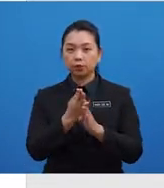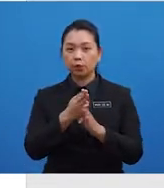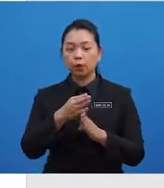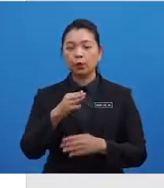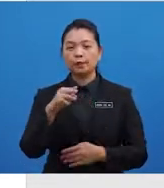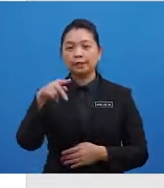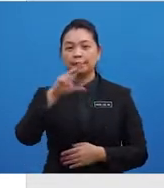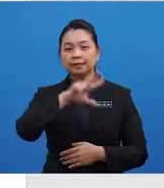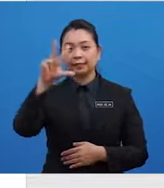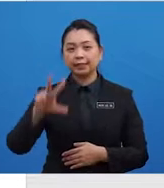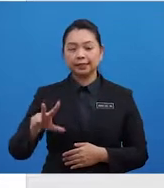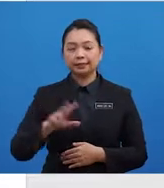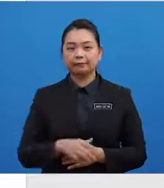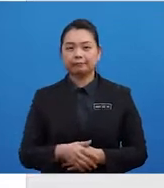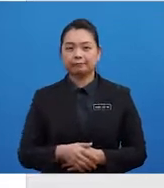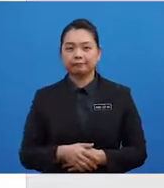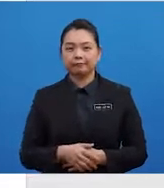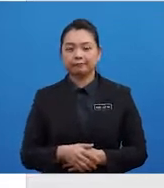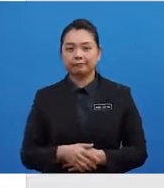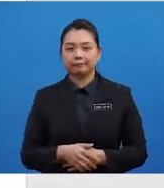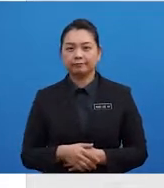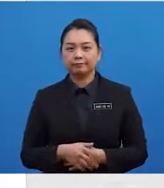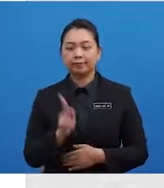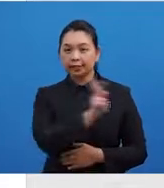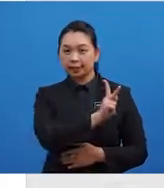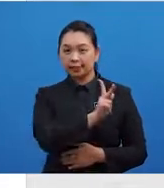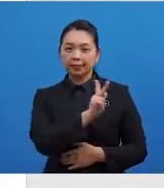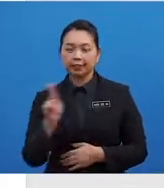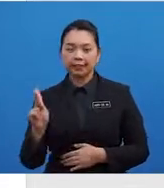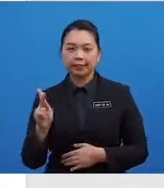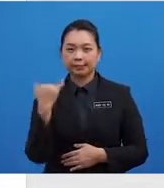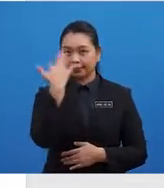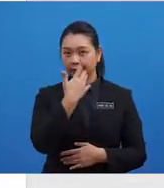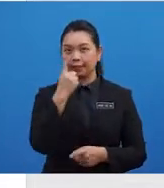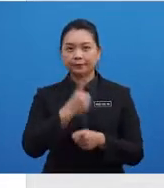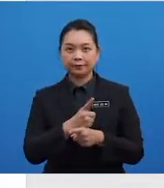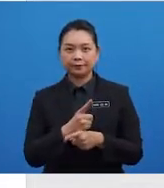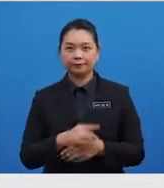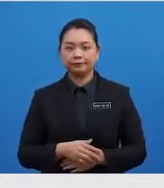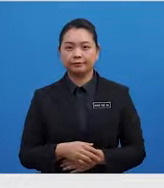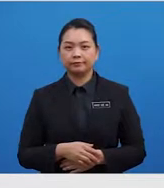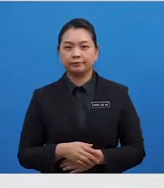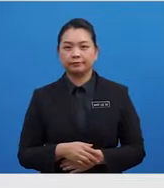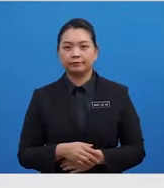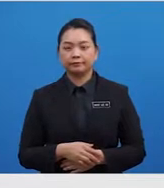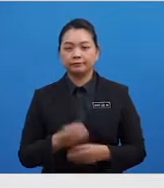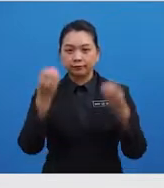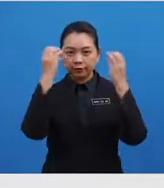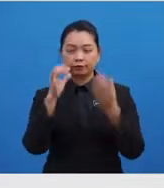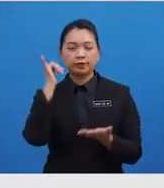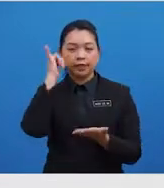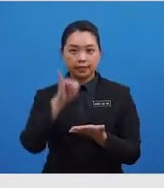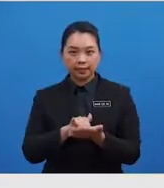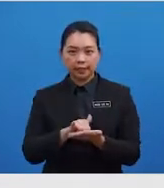bentuk poligon segitiga. Tangan kiri dan tangan kanan. Cantik kan? Cikgu yakin